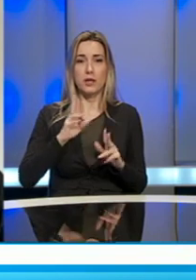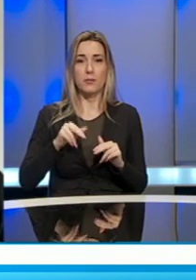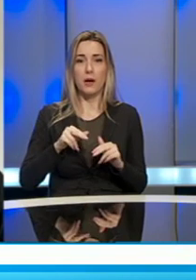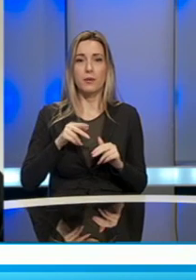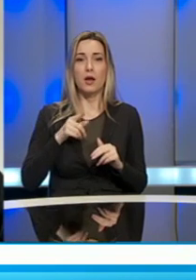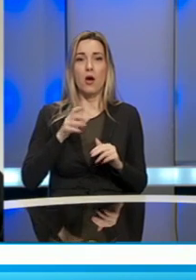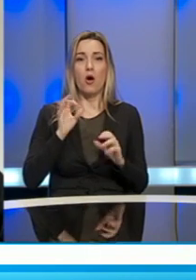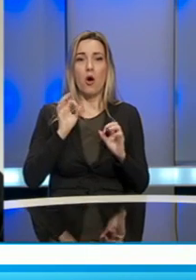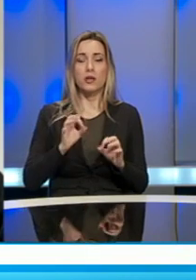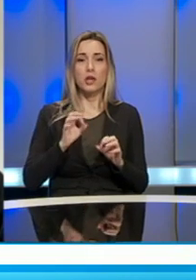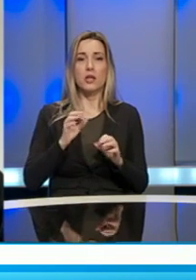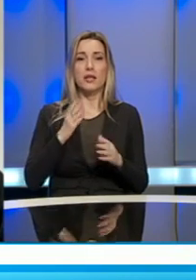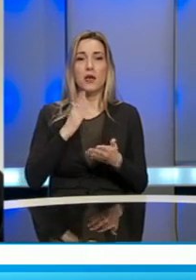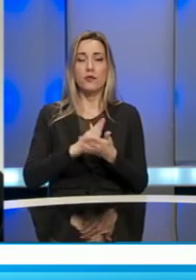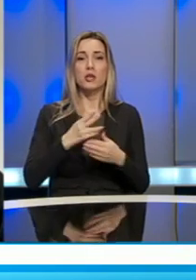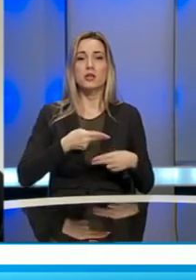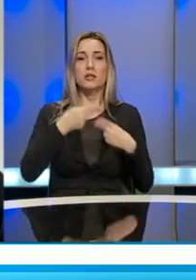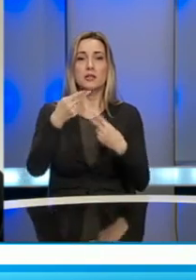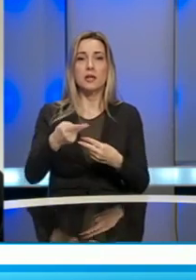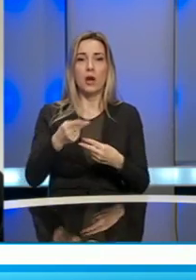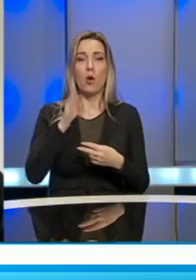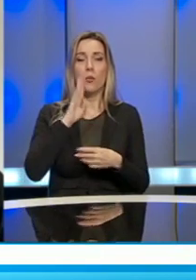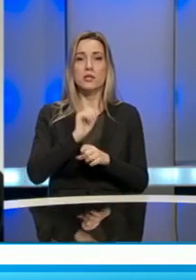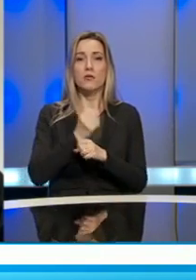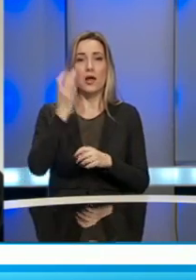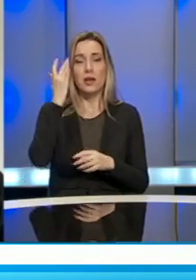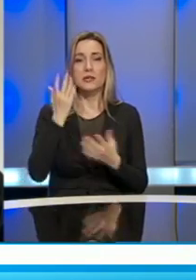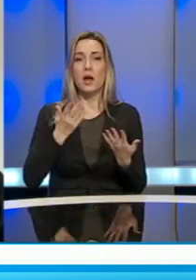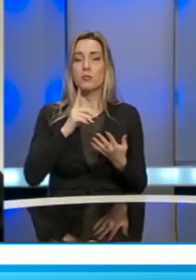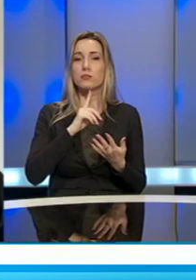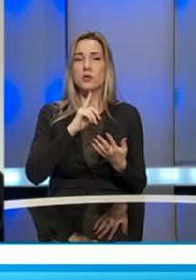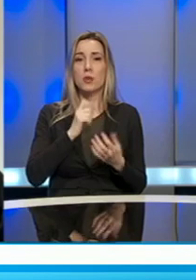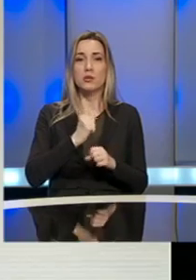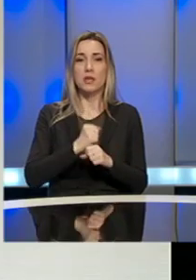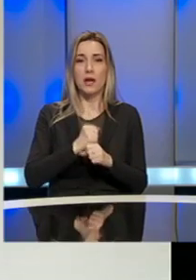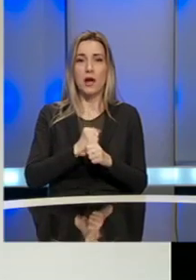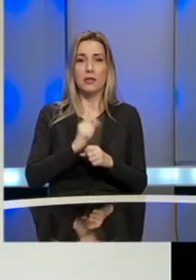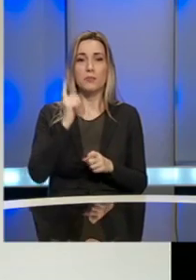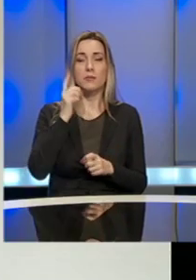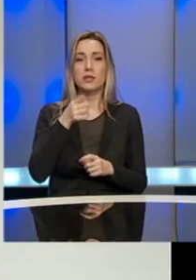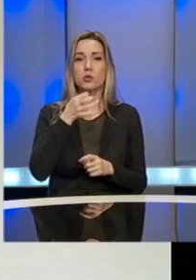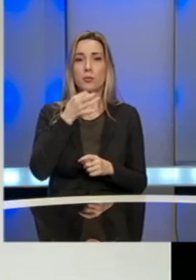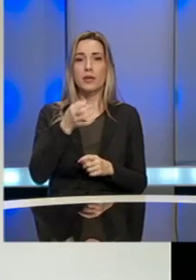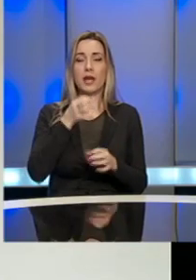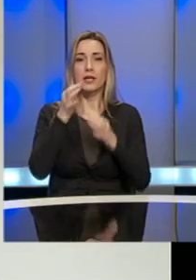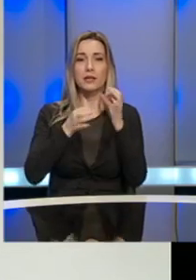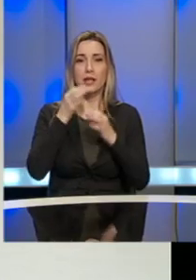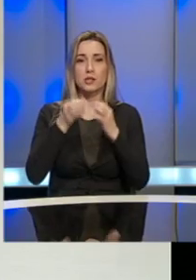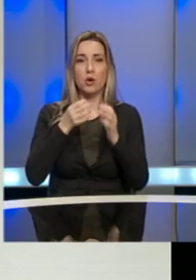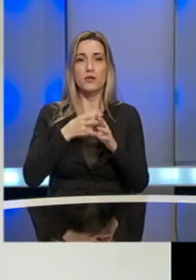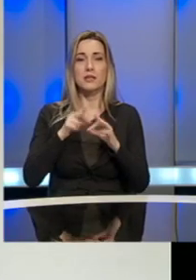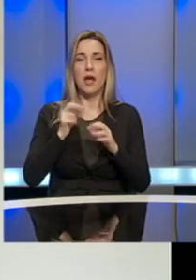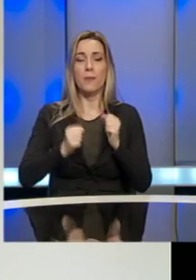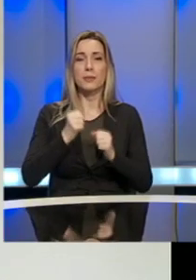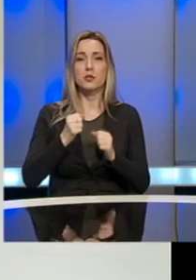da je određeni dio pomoći već stigao u Bosni i Hercegovini. Ne znam tačno o čemu se radi, ali pretpostavlja se da su u pitanju to testovi za